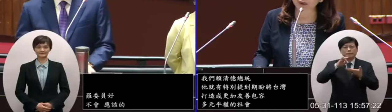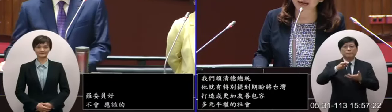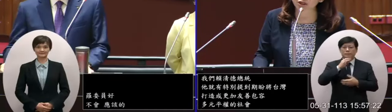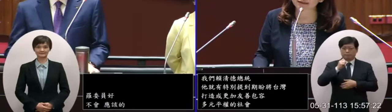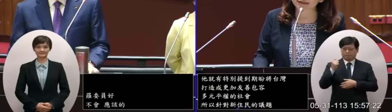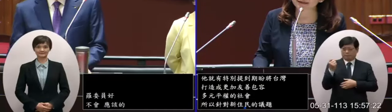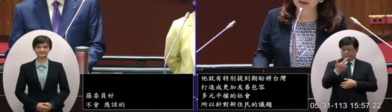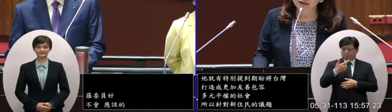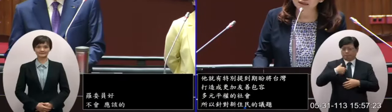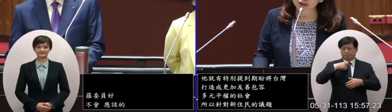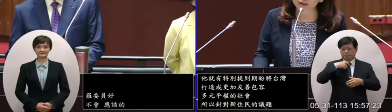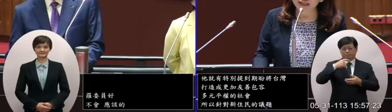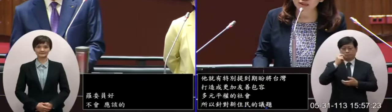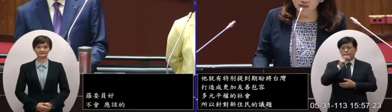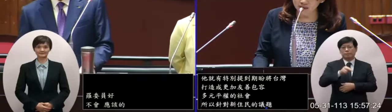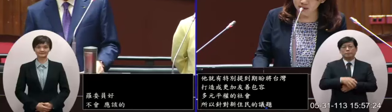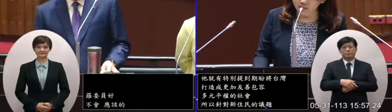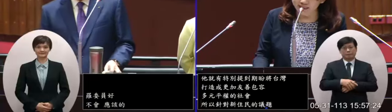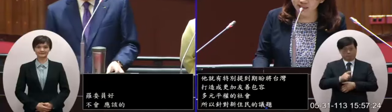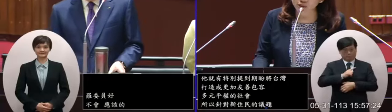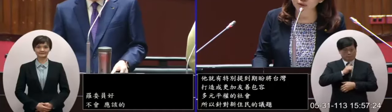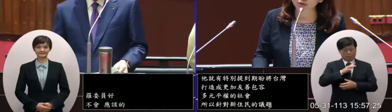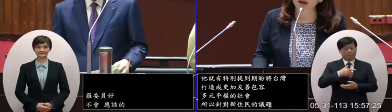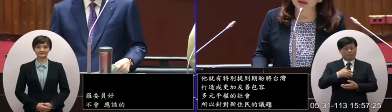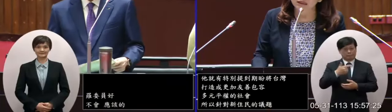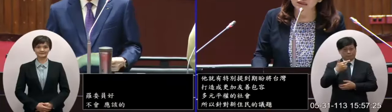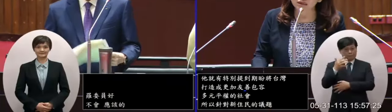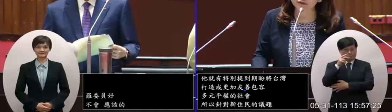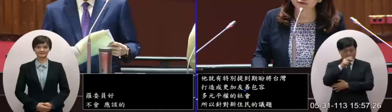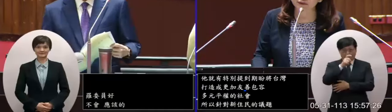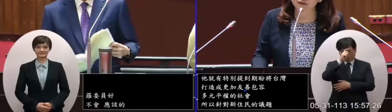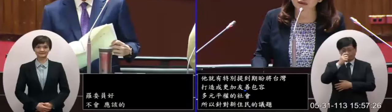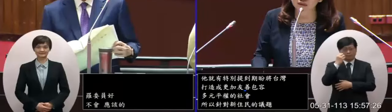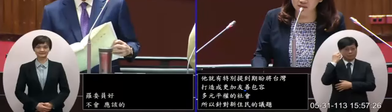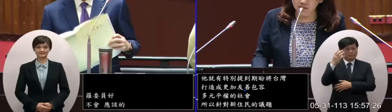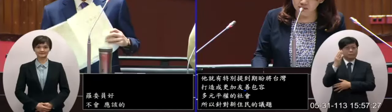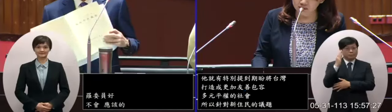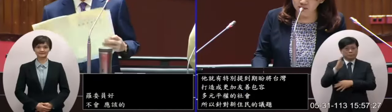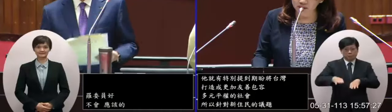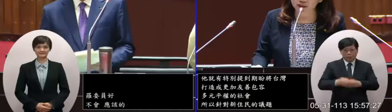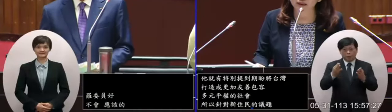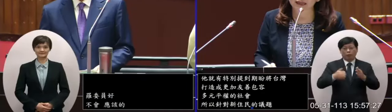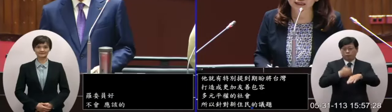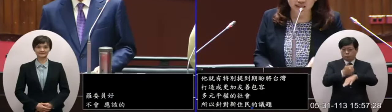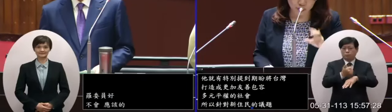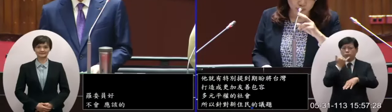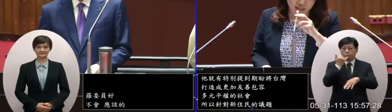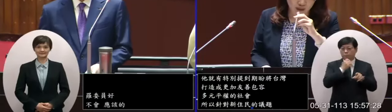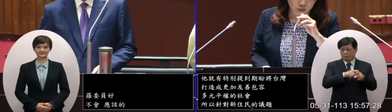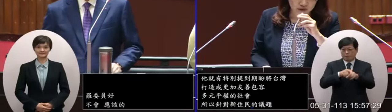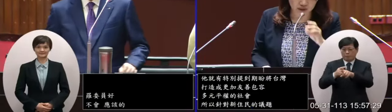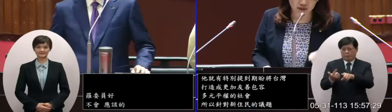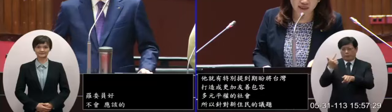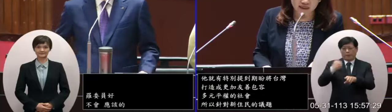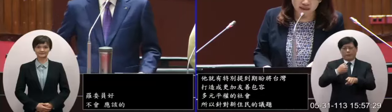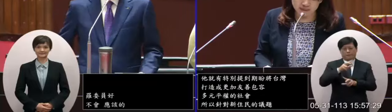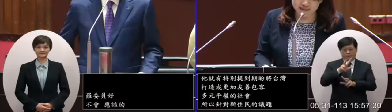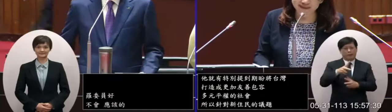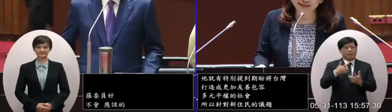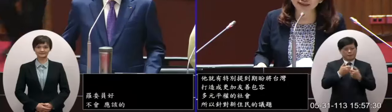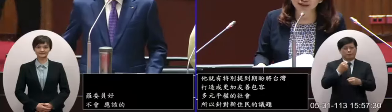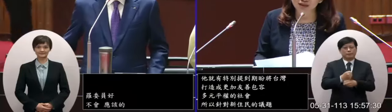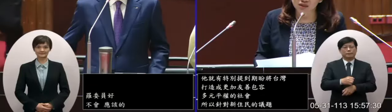了这个六大政见。那这六大政见呢，我们也希望说新政府上来之后呢，都可以来尽数来落实。